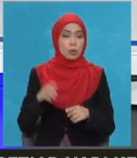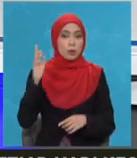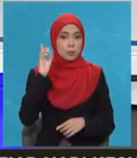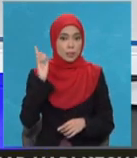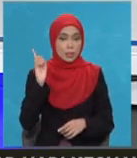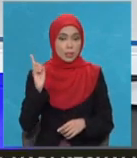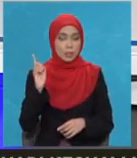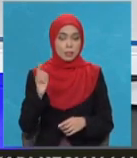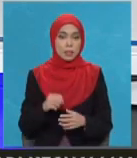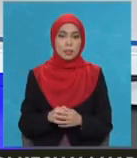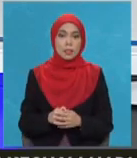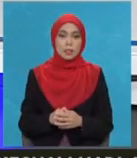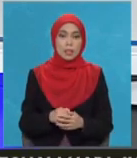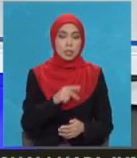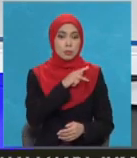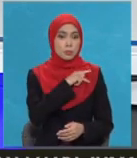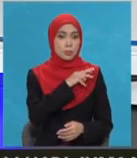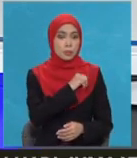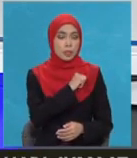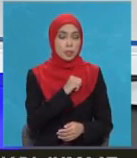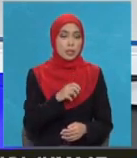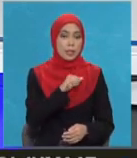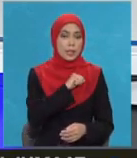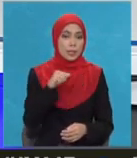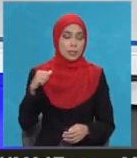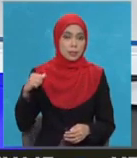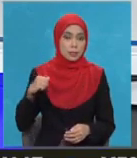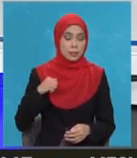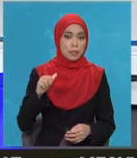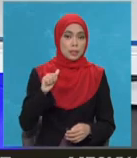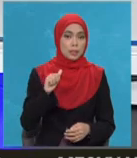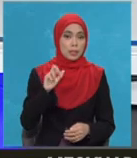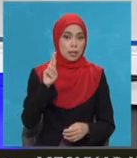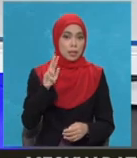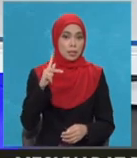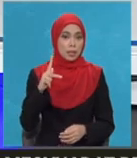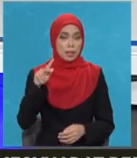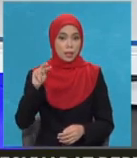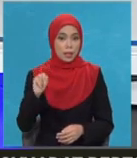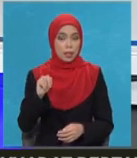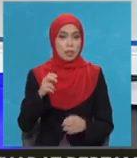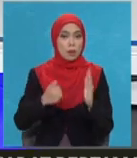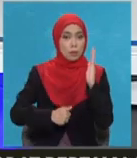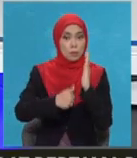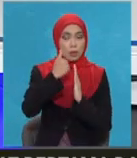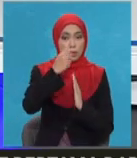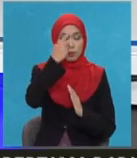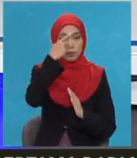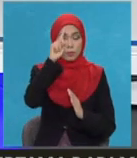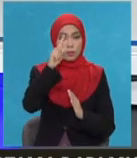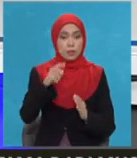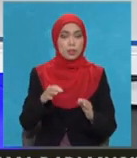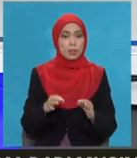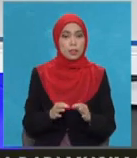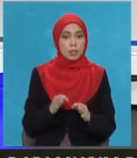menggariskan jawatan kuasa tertinggi di bawah rancangan kemajuan negara rgn meluluskan bagi kelanjutan tempo